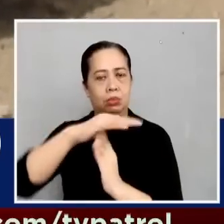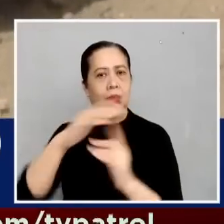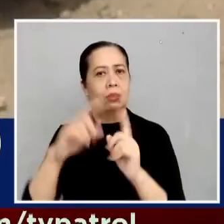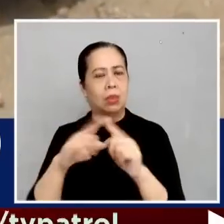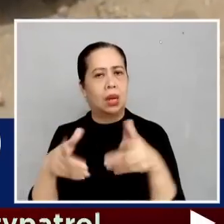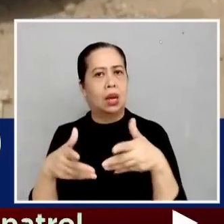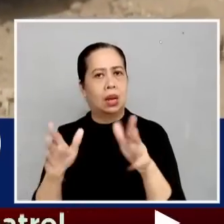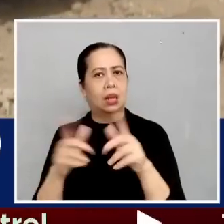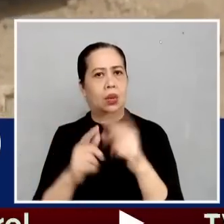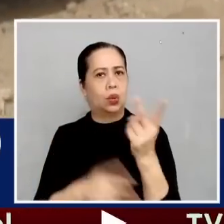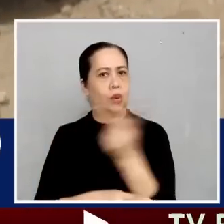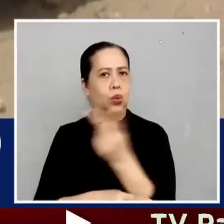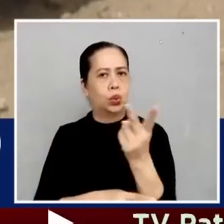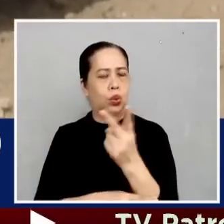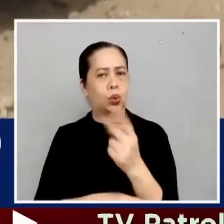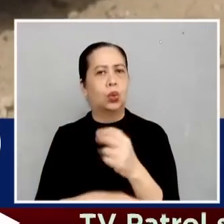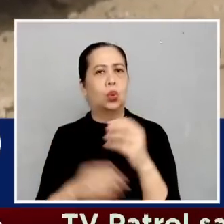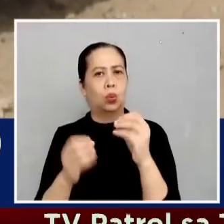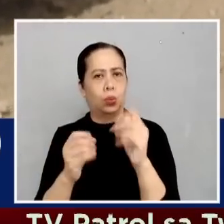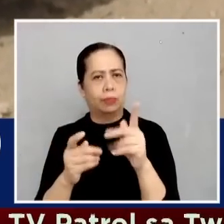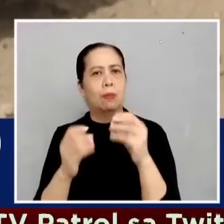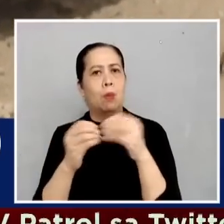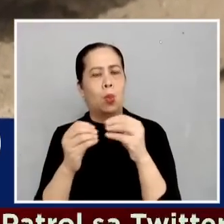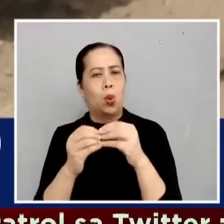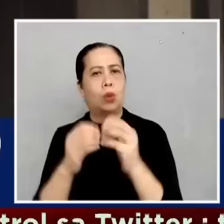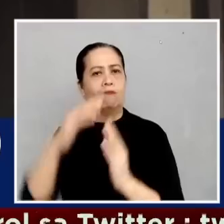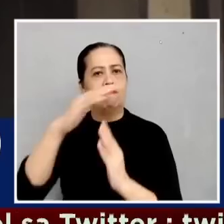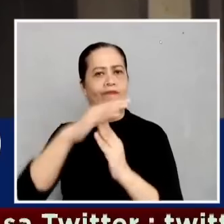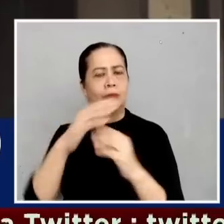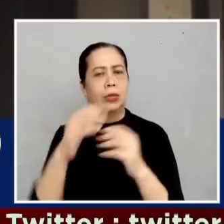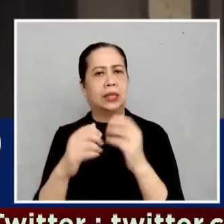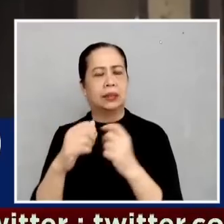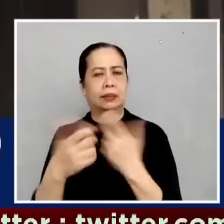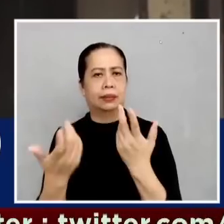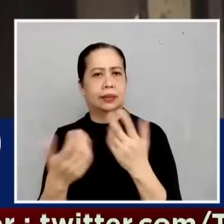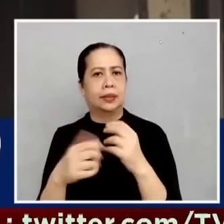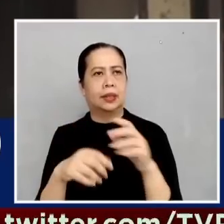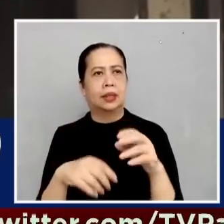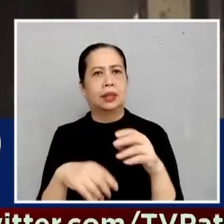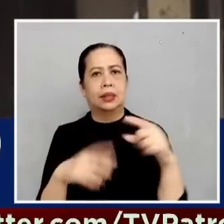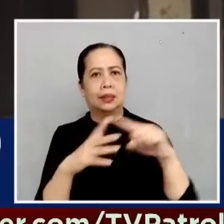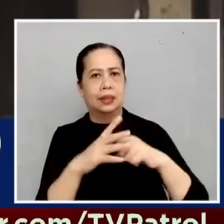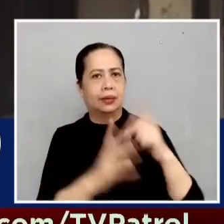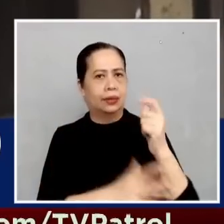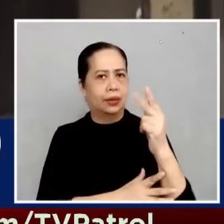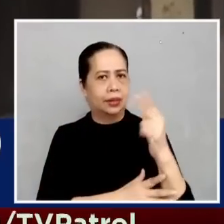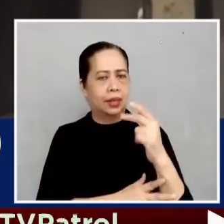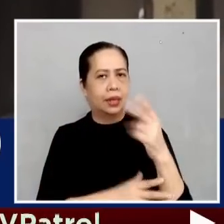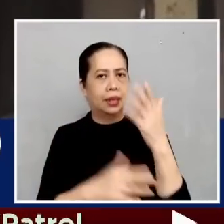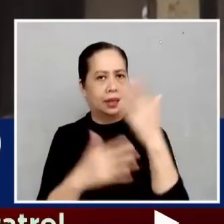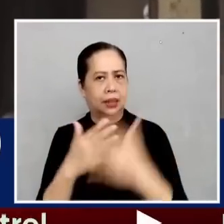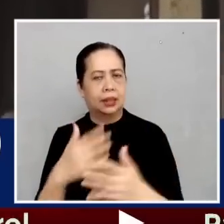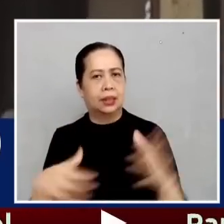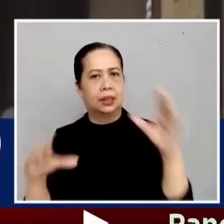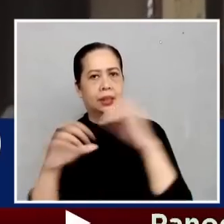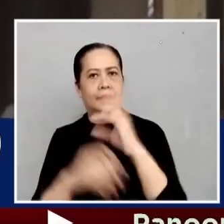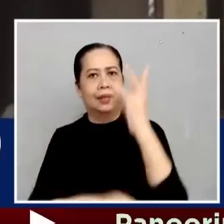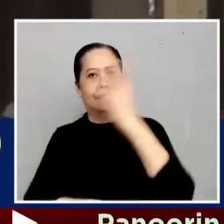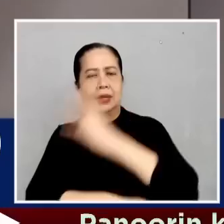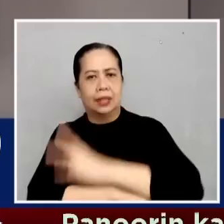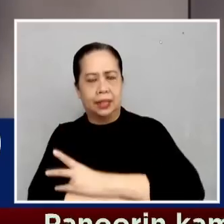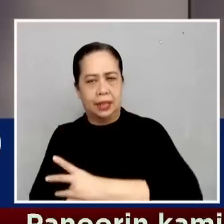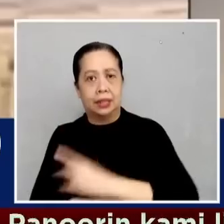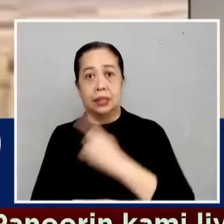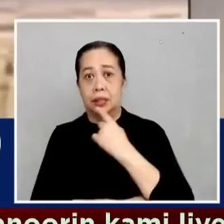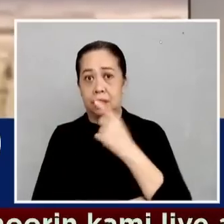umano ang dalawa sa mas mahabang tigil putukan na magsisimula sa Webes at tatagal ng 7 araw.